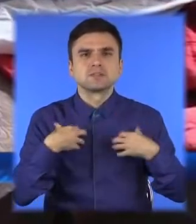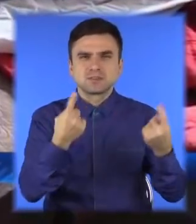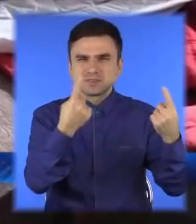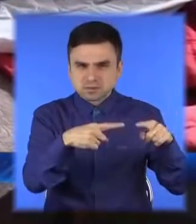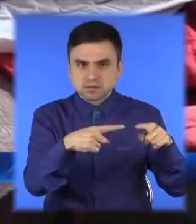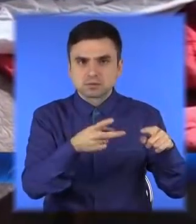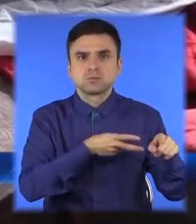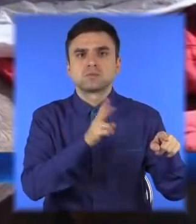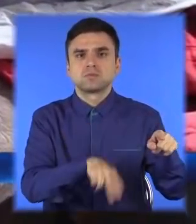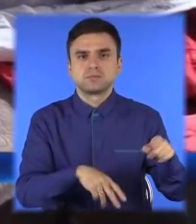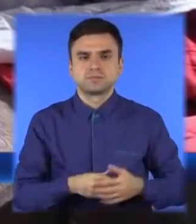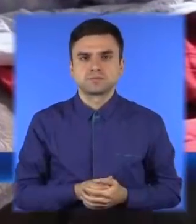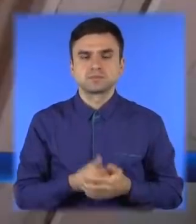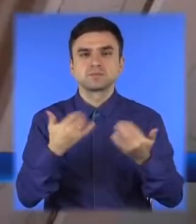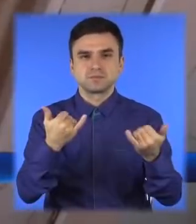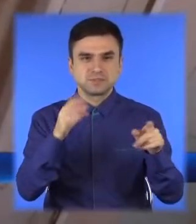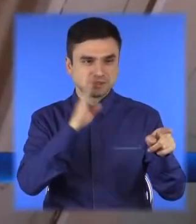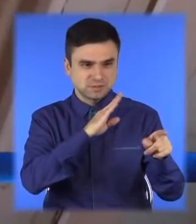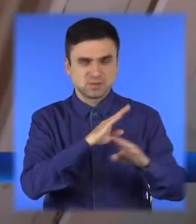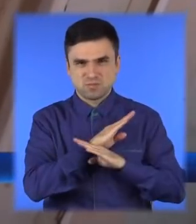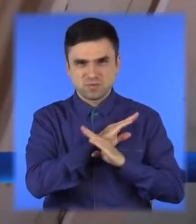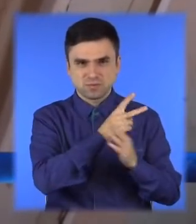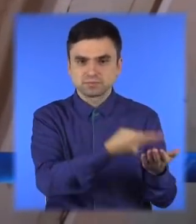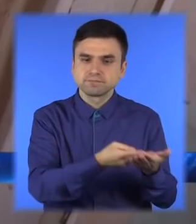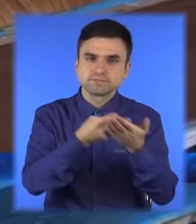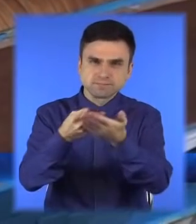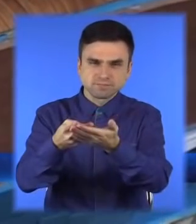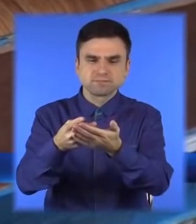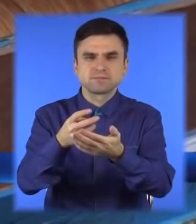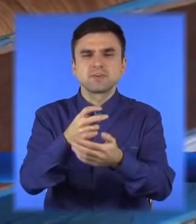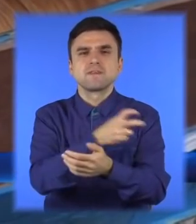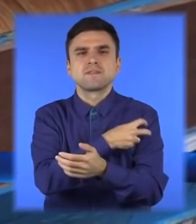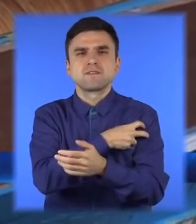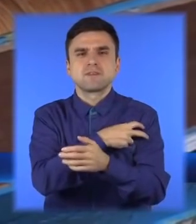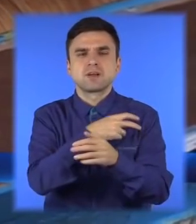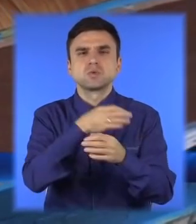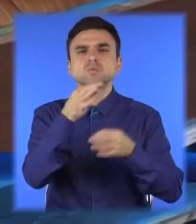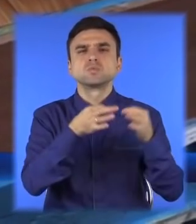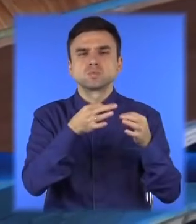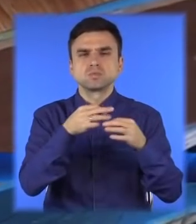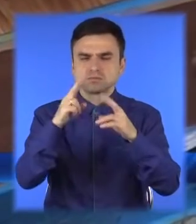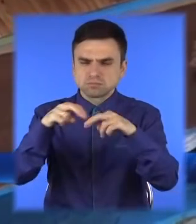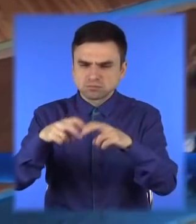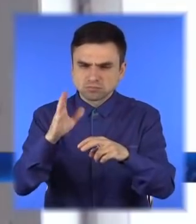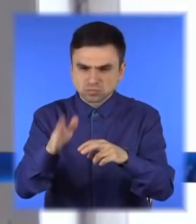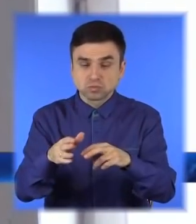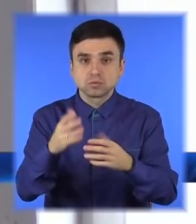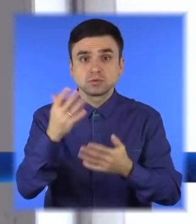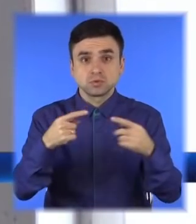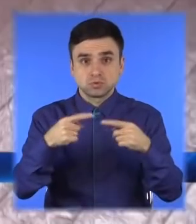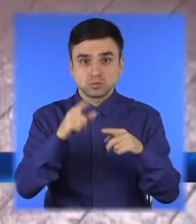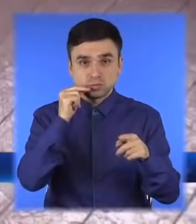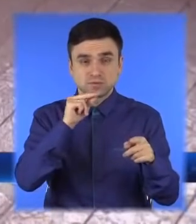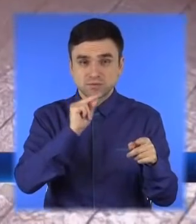жінки відправили на судово-медичну експертизу, а чоловікові за скоєний злочин загрожує від 7 до 10 років позбавлення волі.